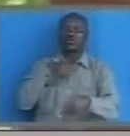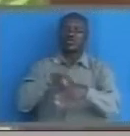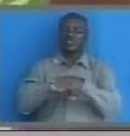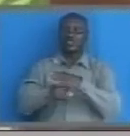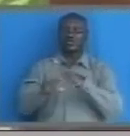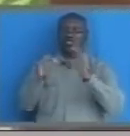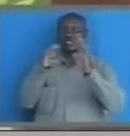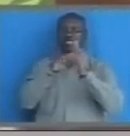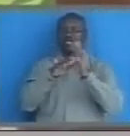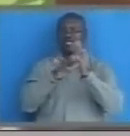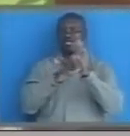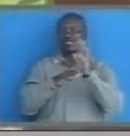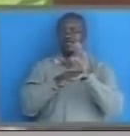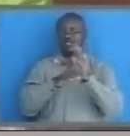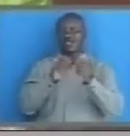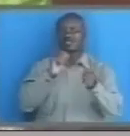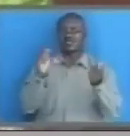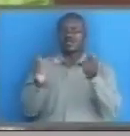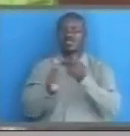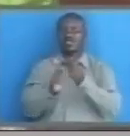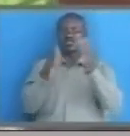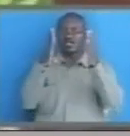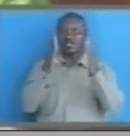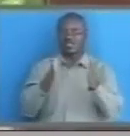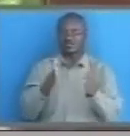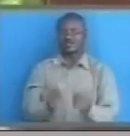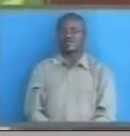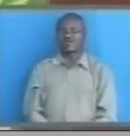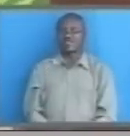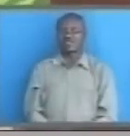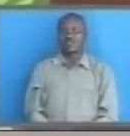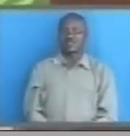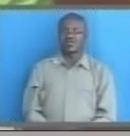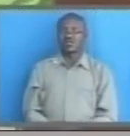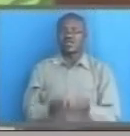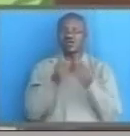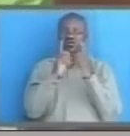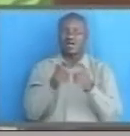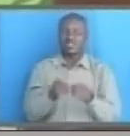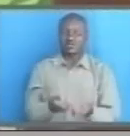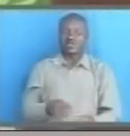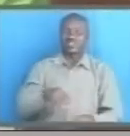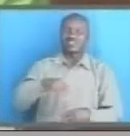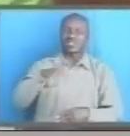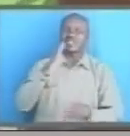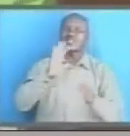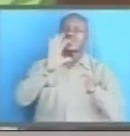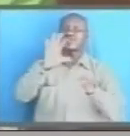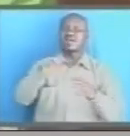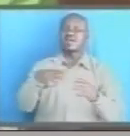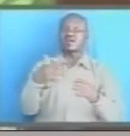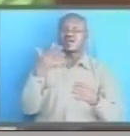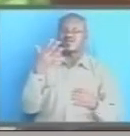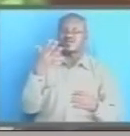kwenye Taratibu za kubadilishwa rasmi na kubadilishwa mishahara Yao kuna walimu inachukua Zaidi ya Miaka Minne mitano enzi ya